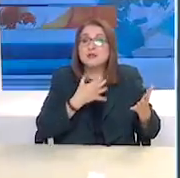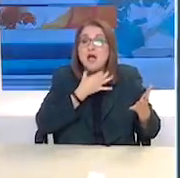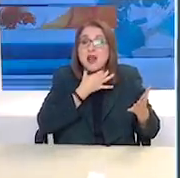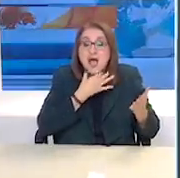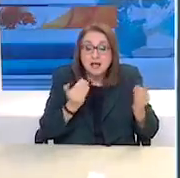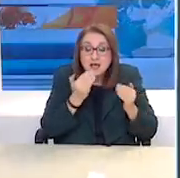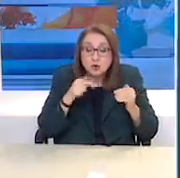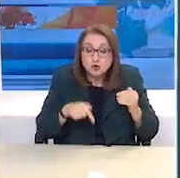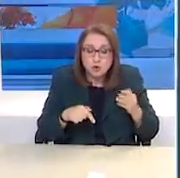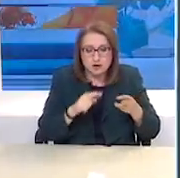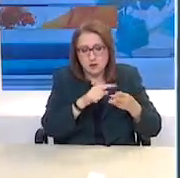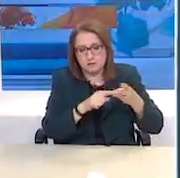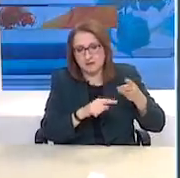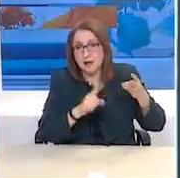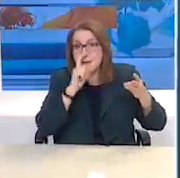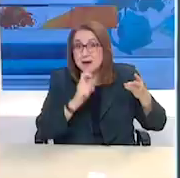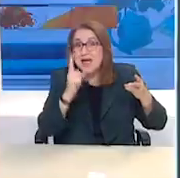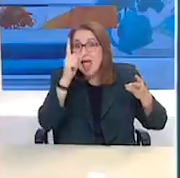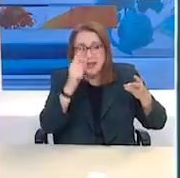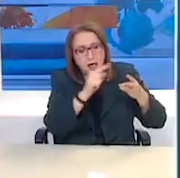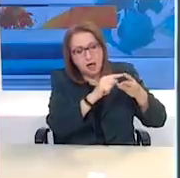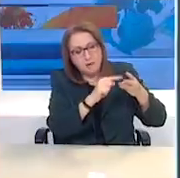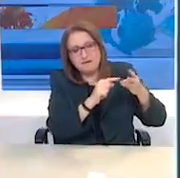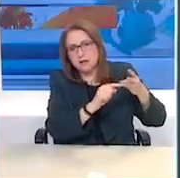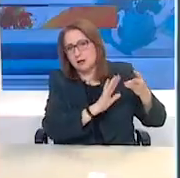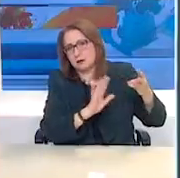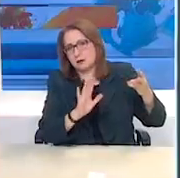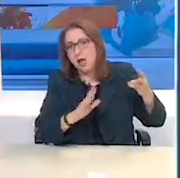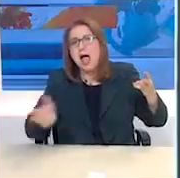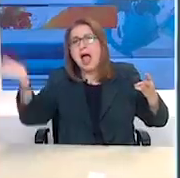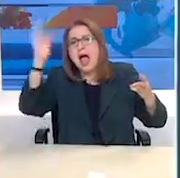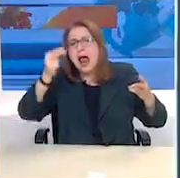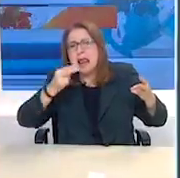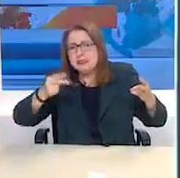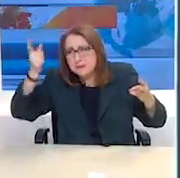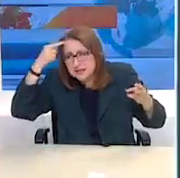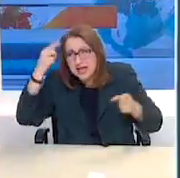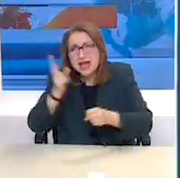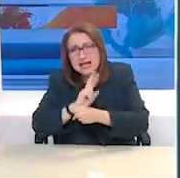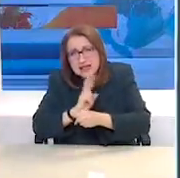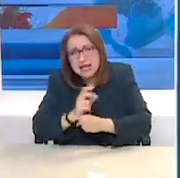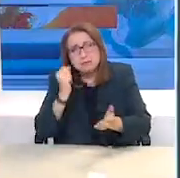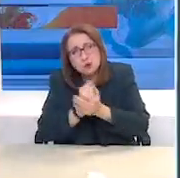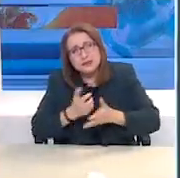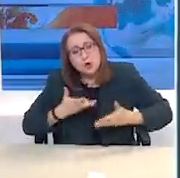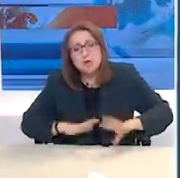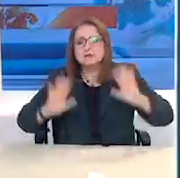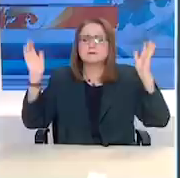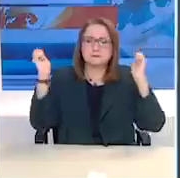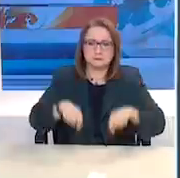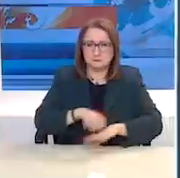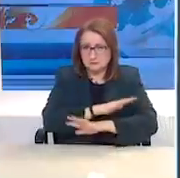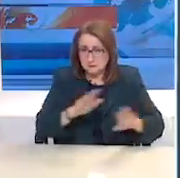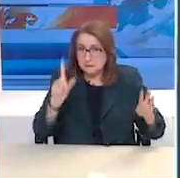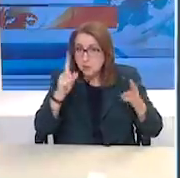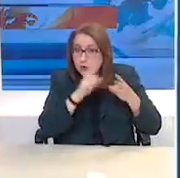προθεσμία. Στο σημείο αυτό θα ήθελα επίσης να σας πληροφορήσω ότι με απόφαση του Πρωθυπουργού, η ηγεσία του Υπουργείου Ανάπτυξης και